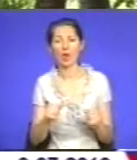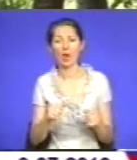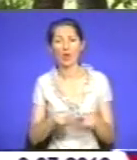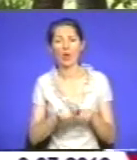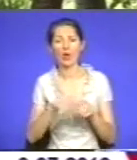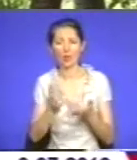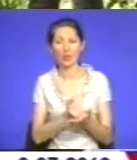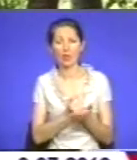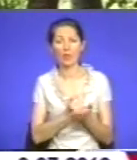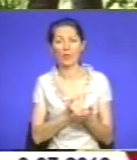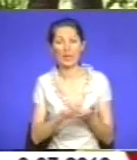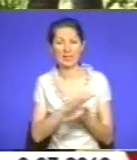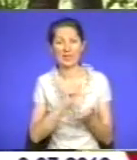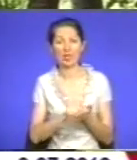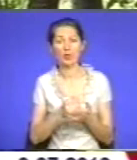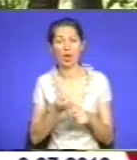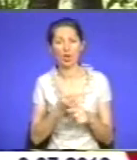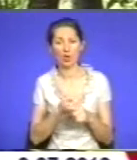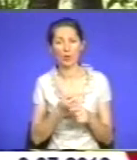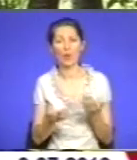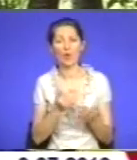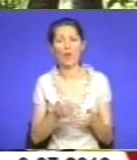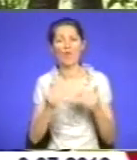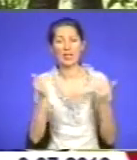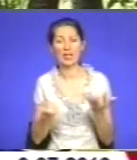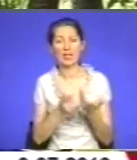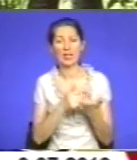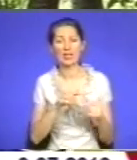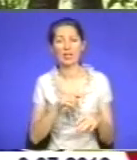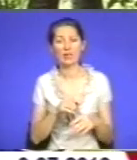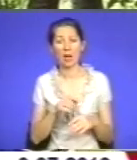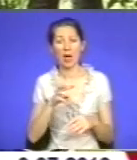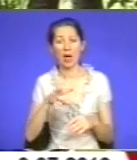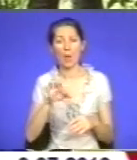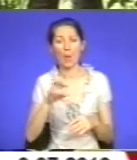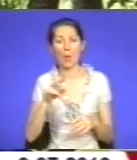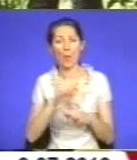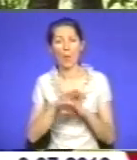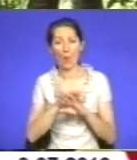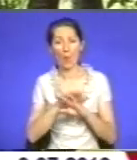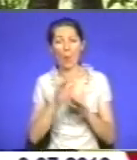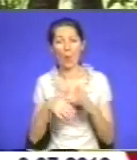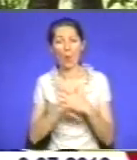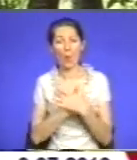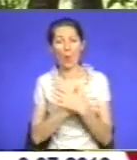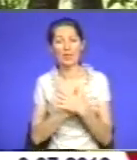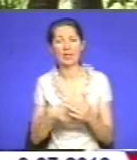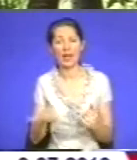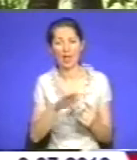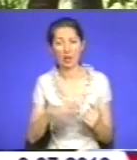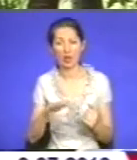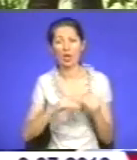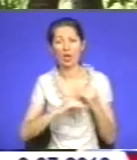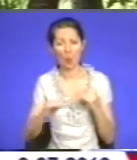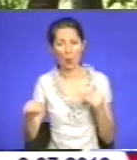Якщо велика кількість шкідника на певній території або, наприклад, на полі, чи